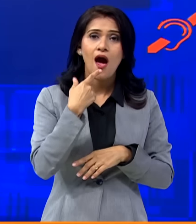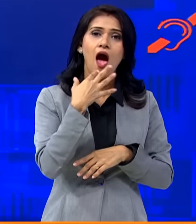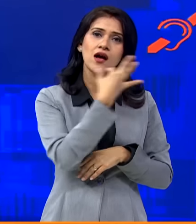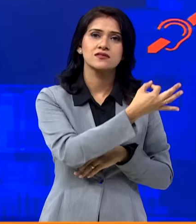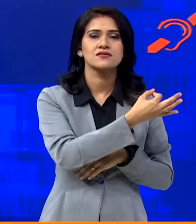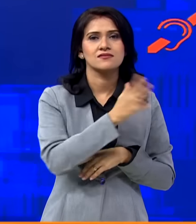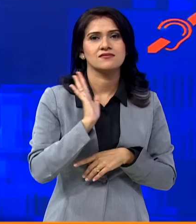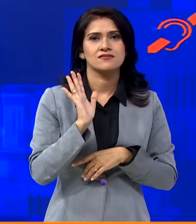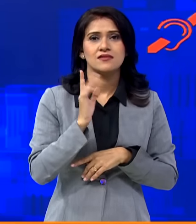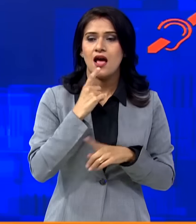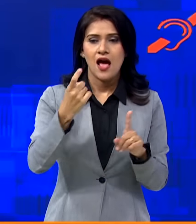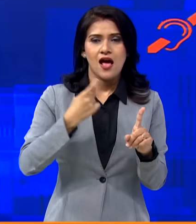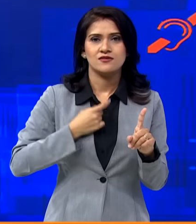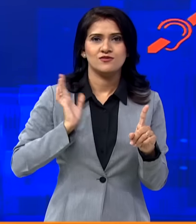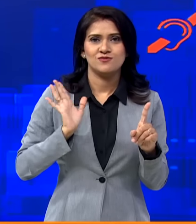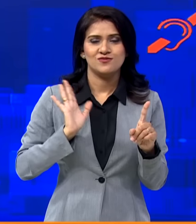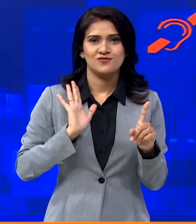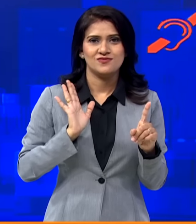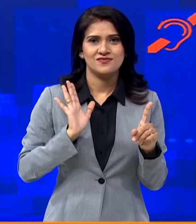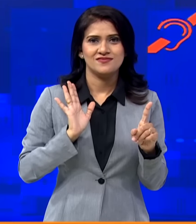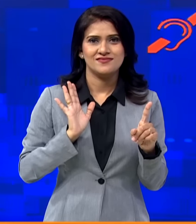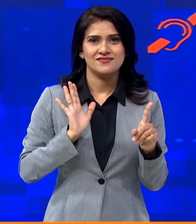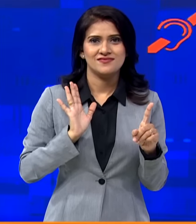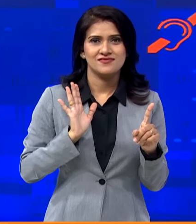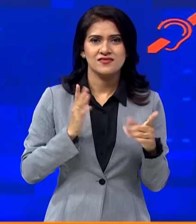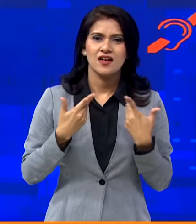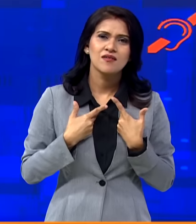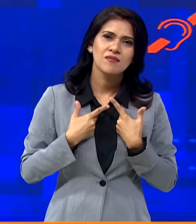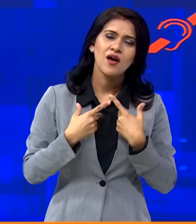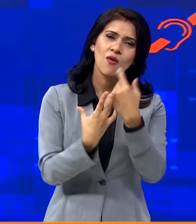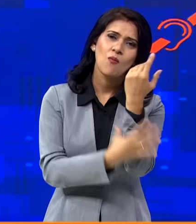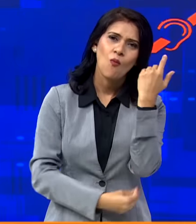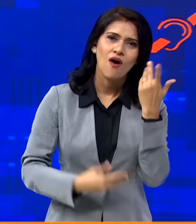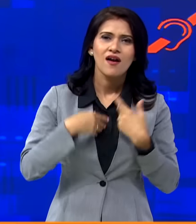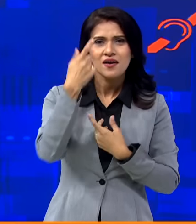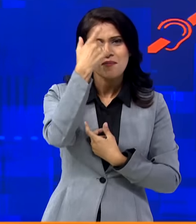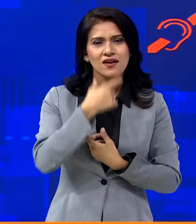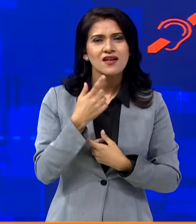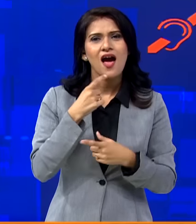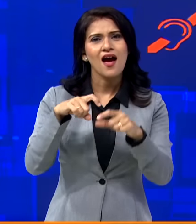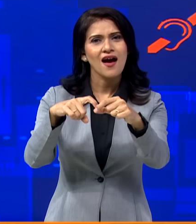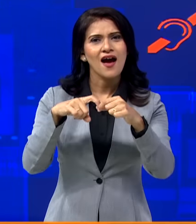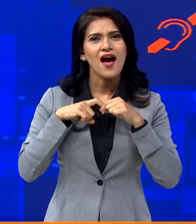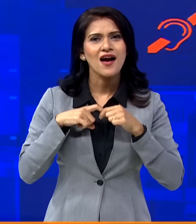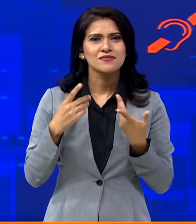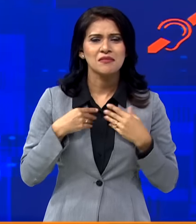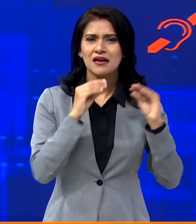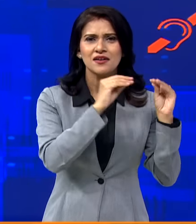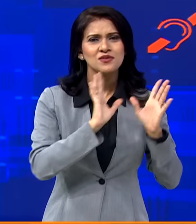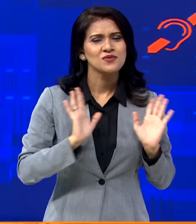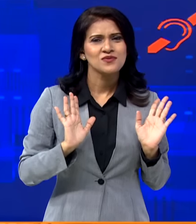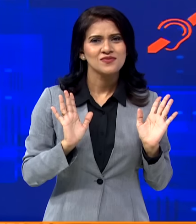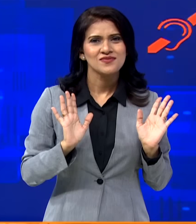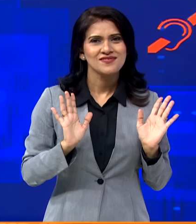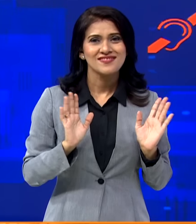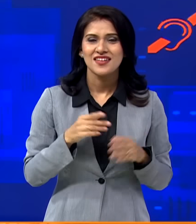अब जो सवाल राधे मां से होना चाहिए व सवाल आप मुझ गरीब फकीर से कर रहे हैं अब ना इतने गरीब है ना इतने फकीर